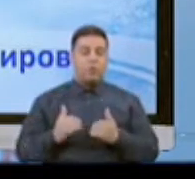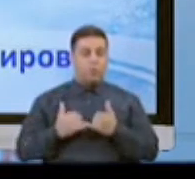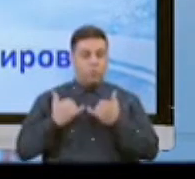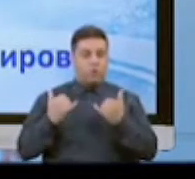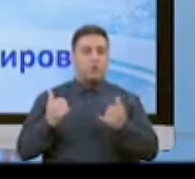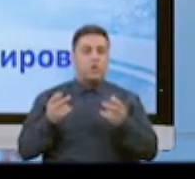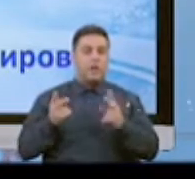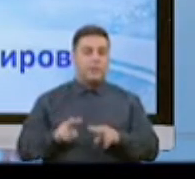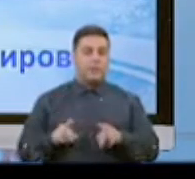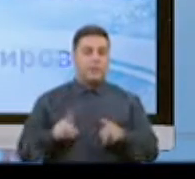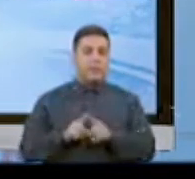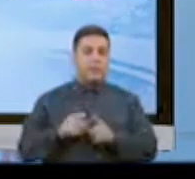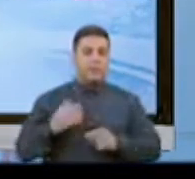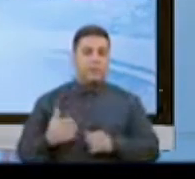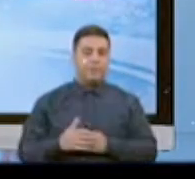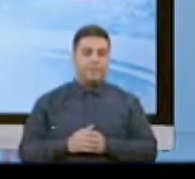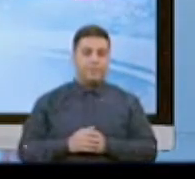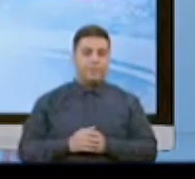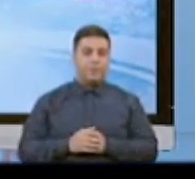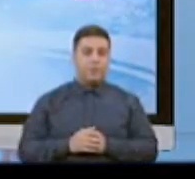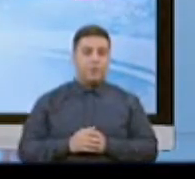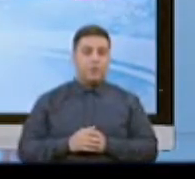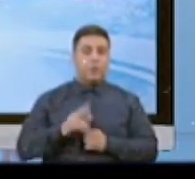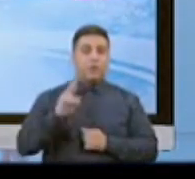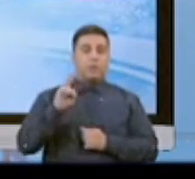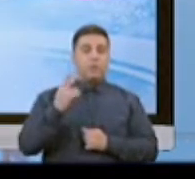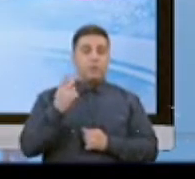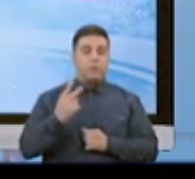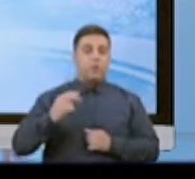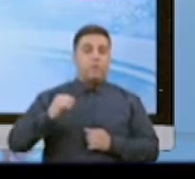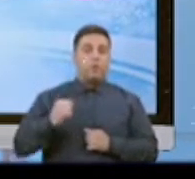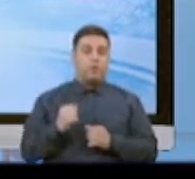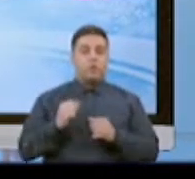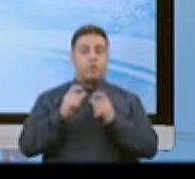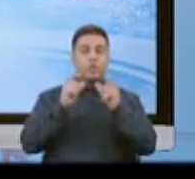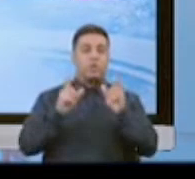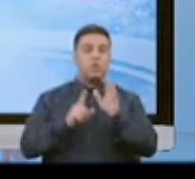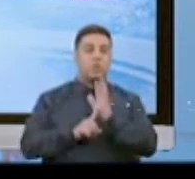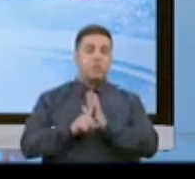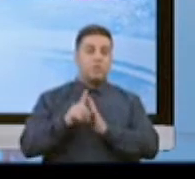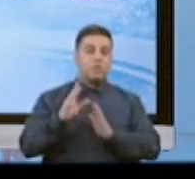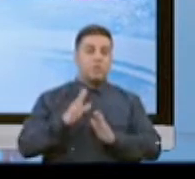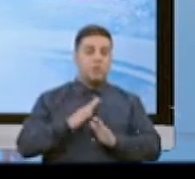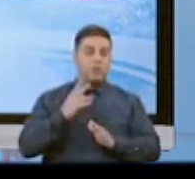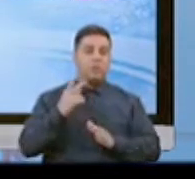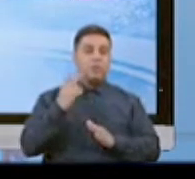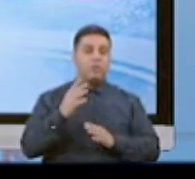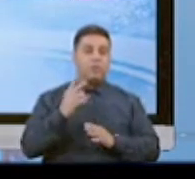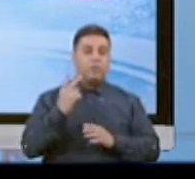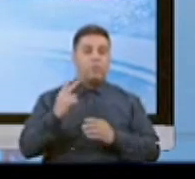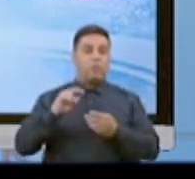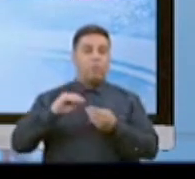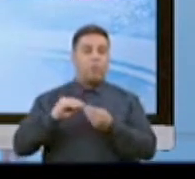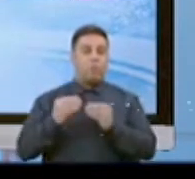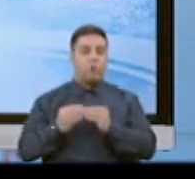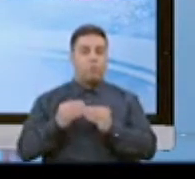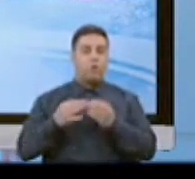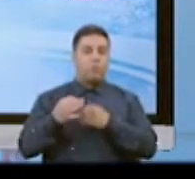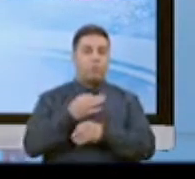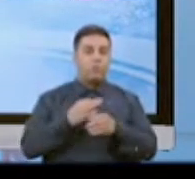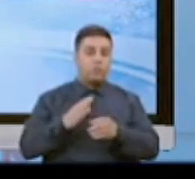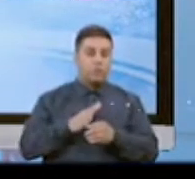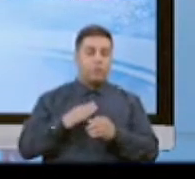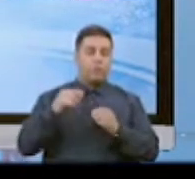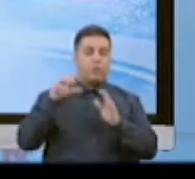уважай остальных. Две подружки кричать стали, две проблемы обсуждали. Шум вокруг